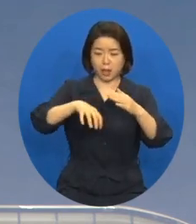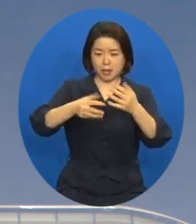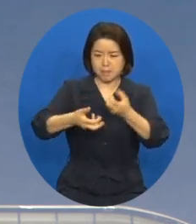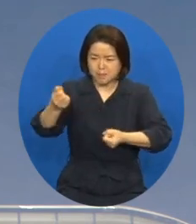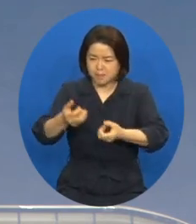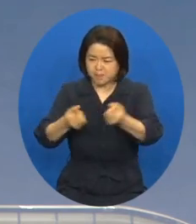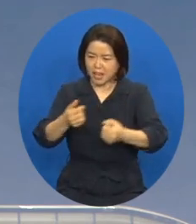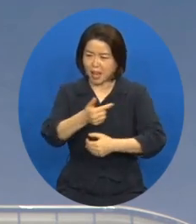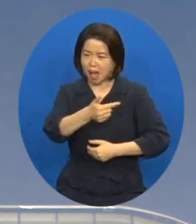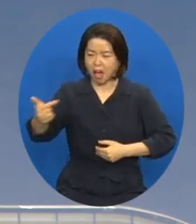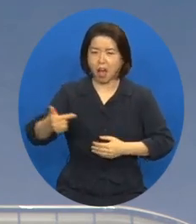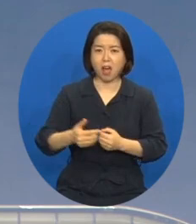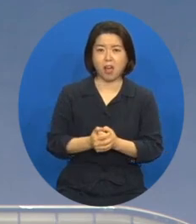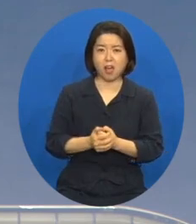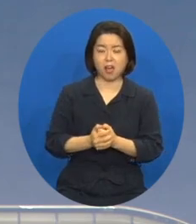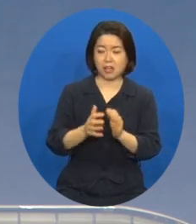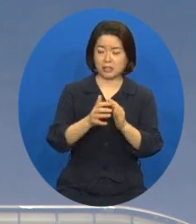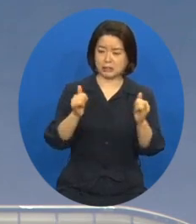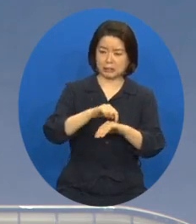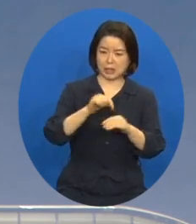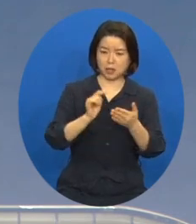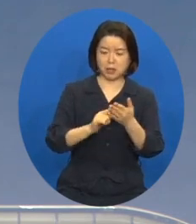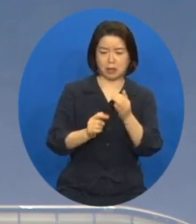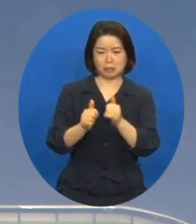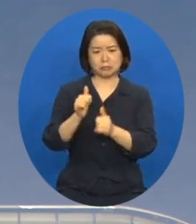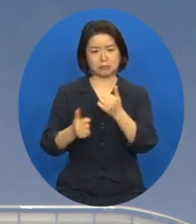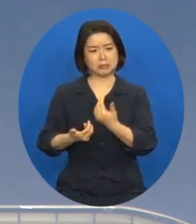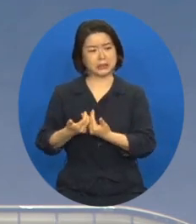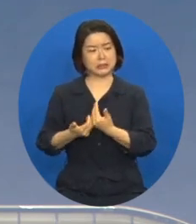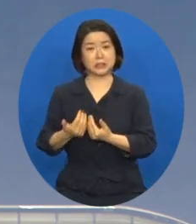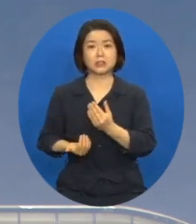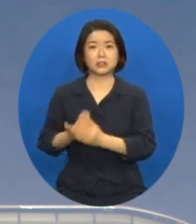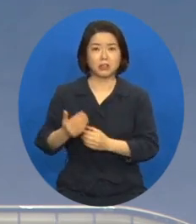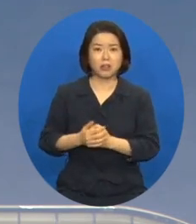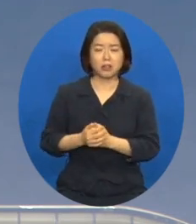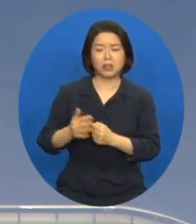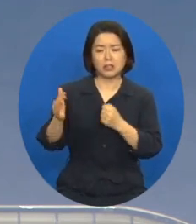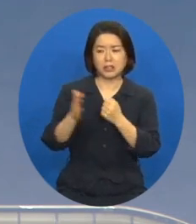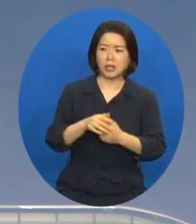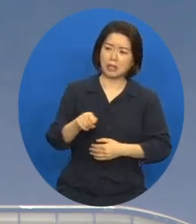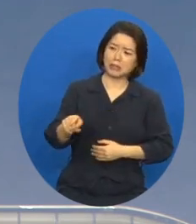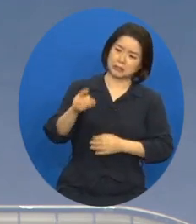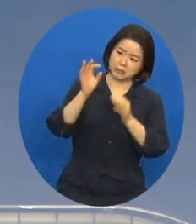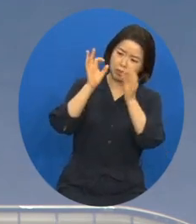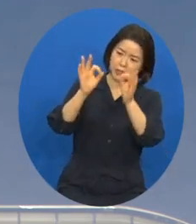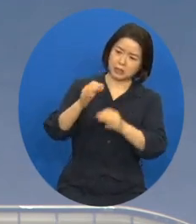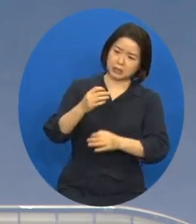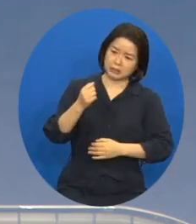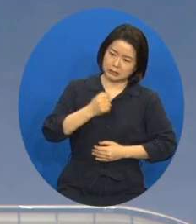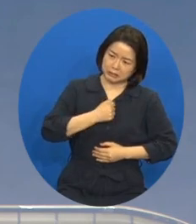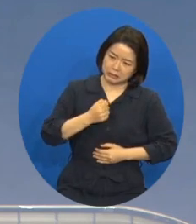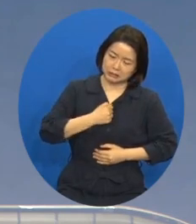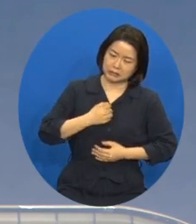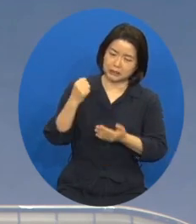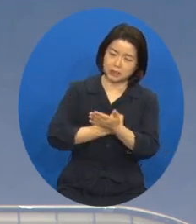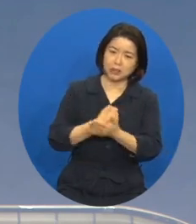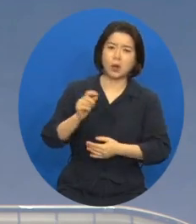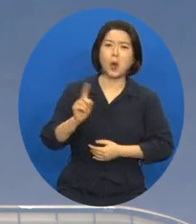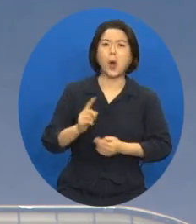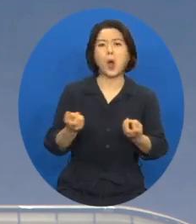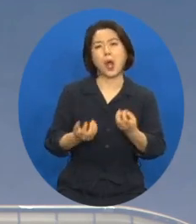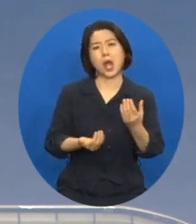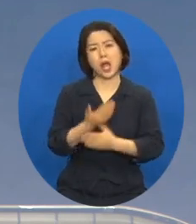커지고 사람들의 마음에 시험이 생기니 사도 바울이 안타까워서 어떻게 이런 일이 있을 수